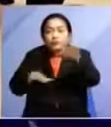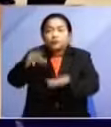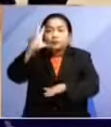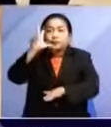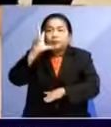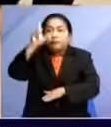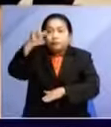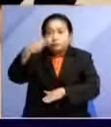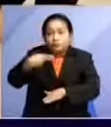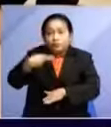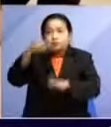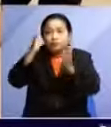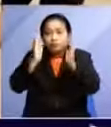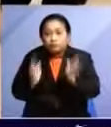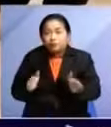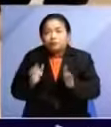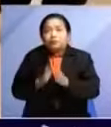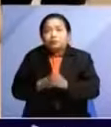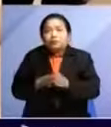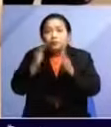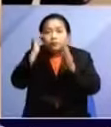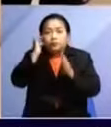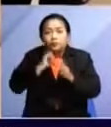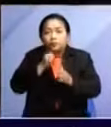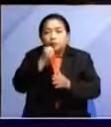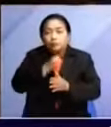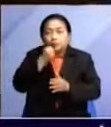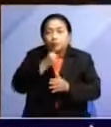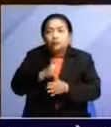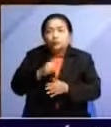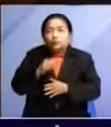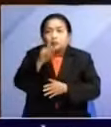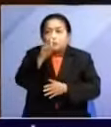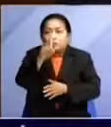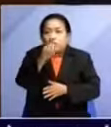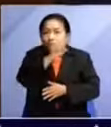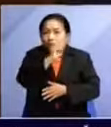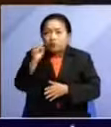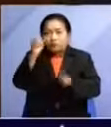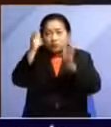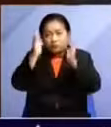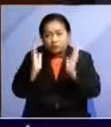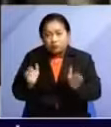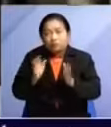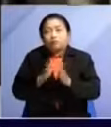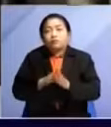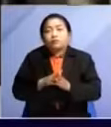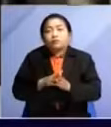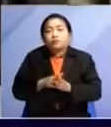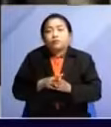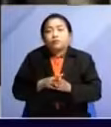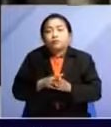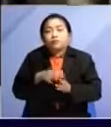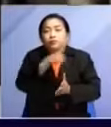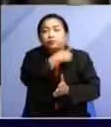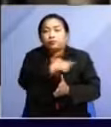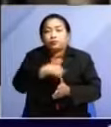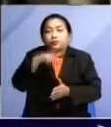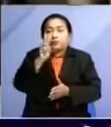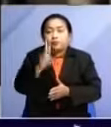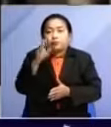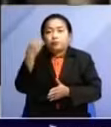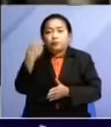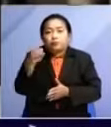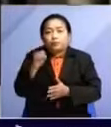1แสนคนทุกท่านด้วยต่อมาแล้วนะครับว่าอยากให้มี